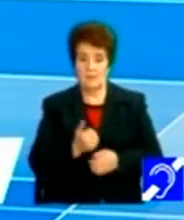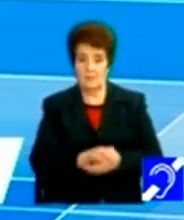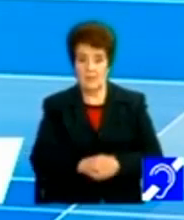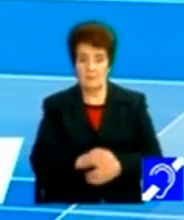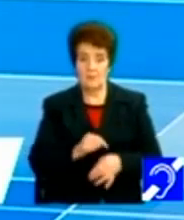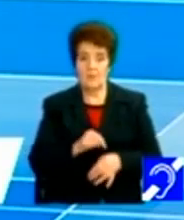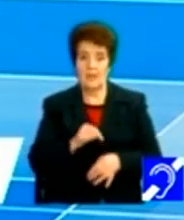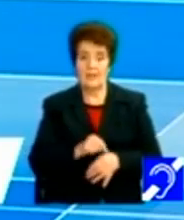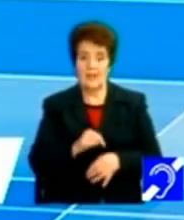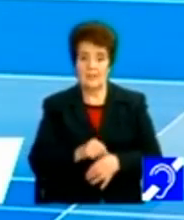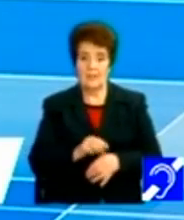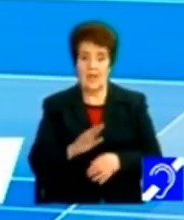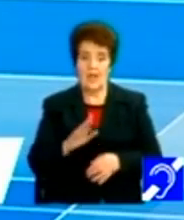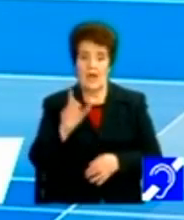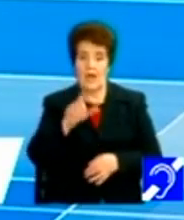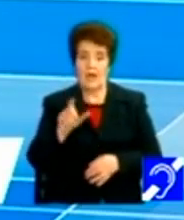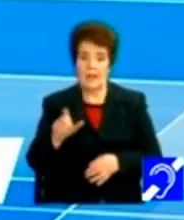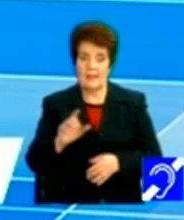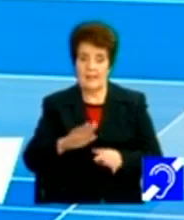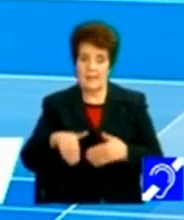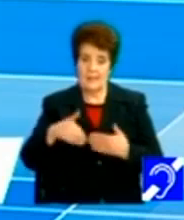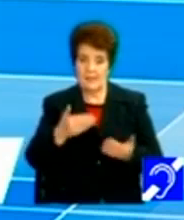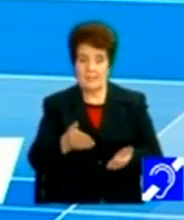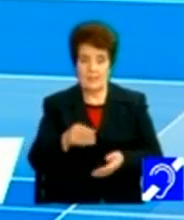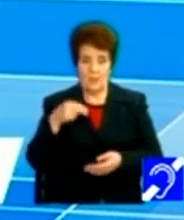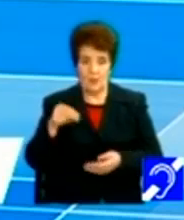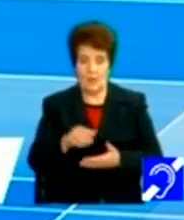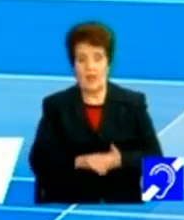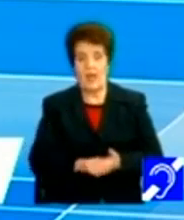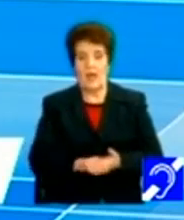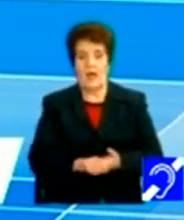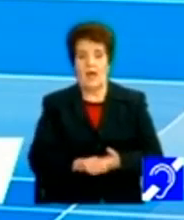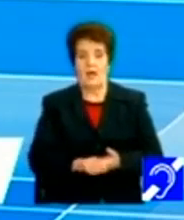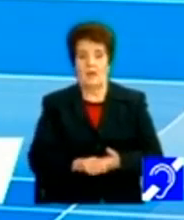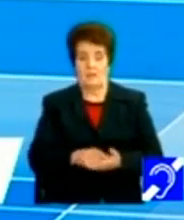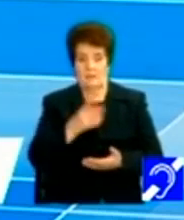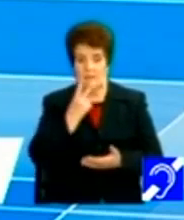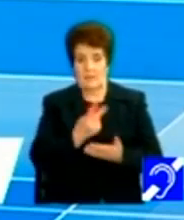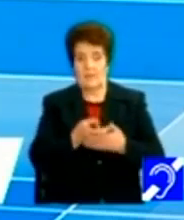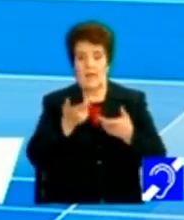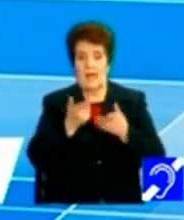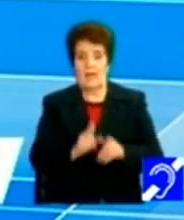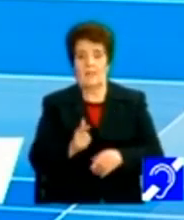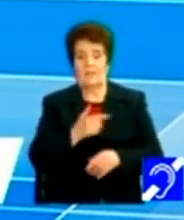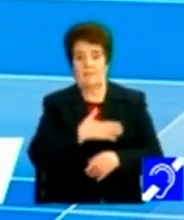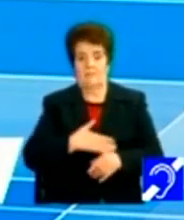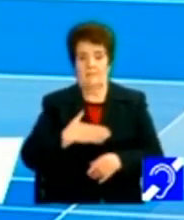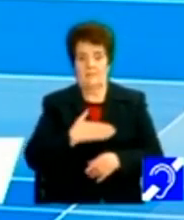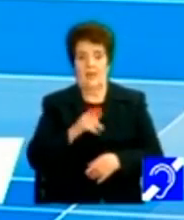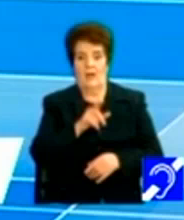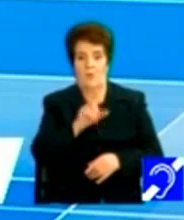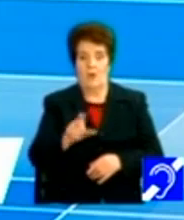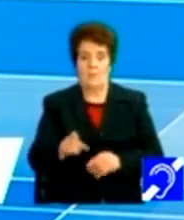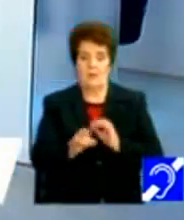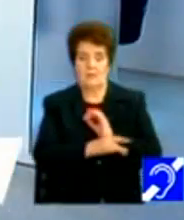reacțiile candidaților la ceea ce am prezentat, la realitatea crudă, iată, a oamenilor din Republica